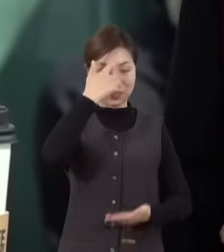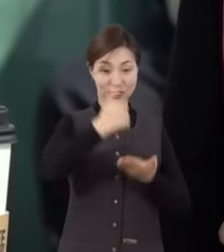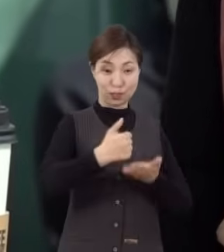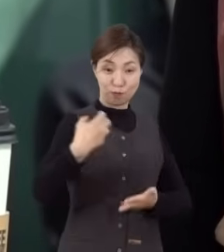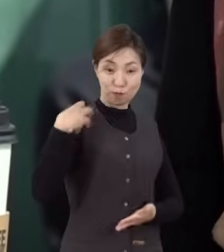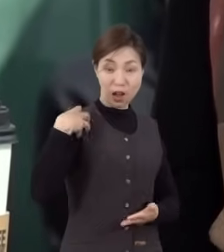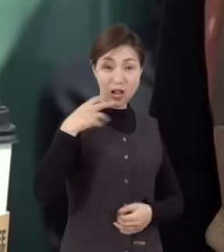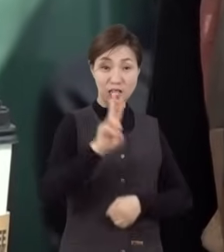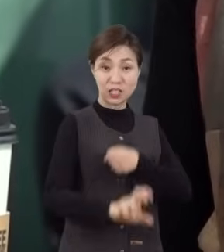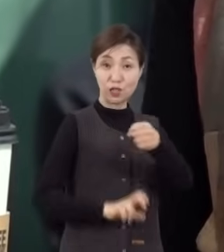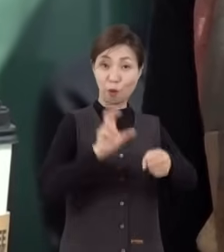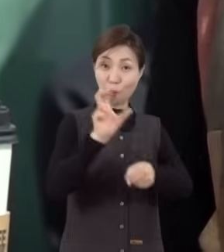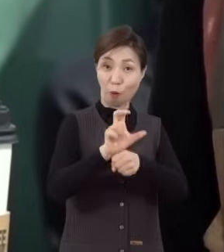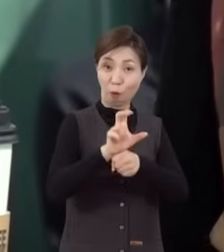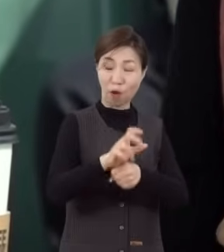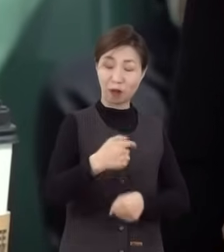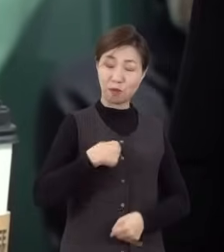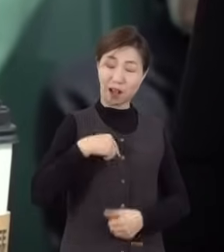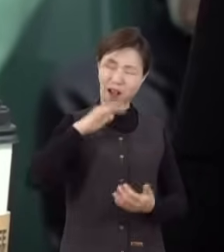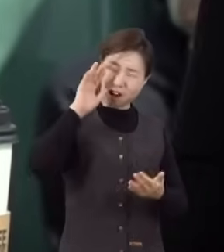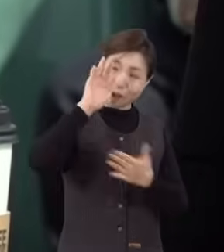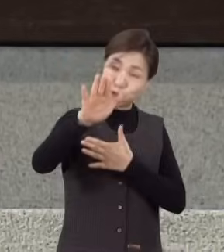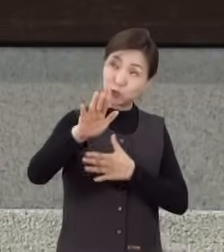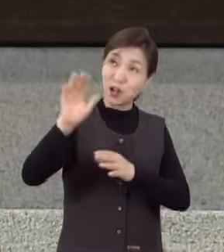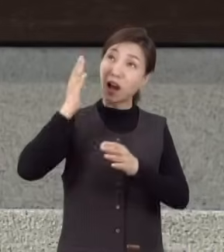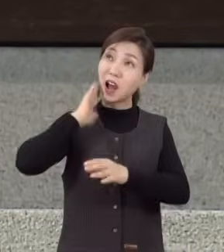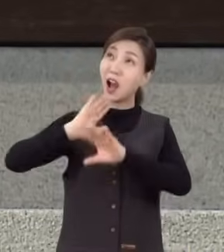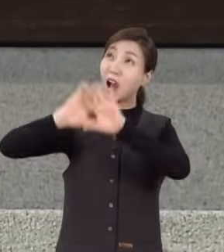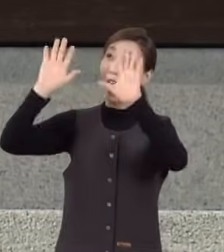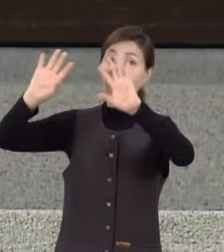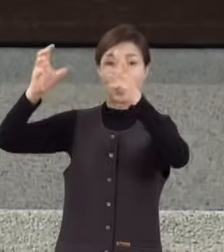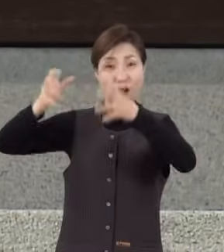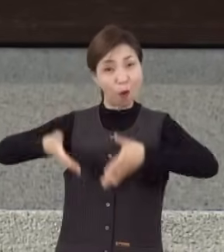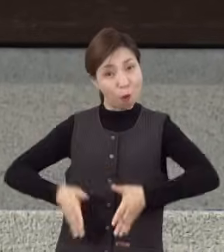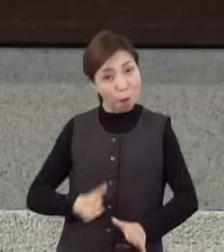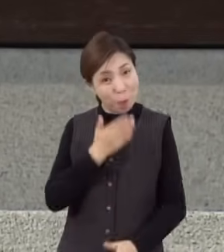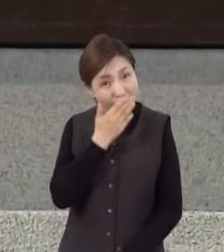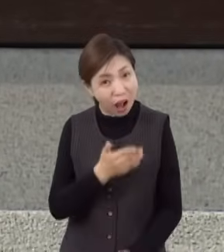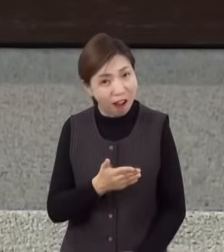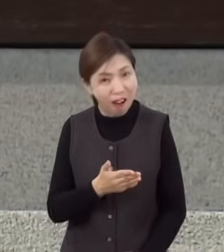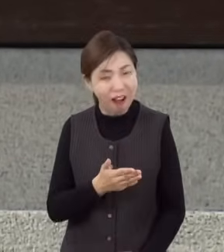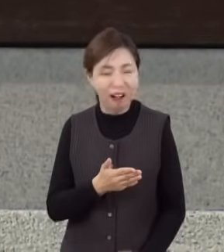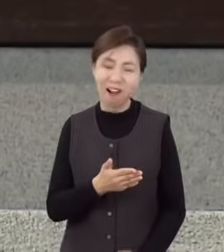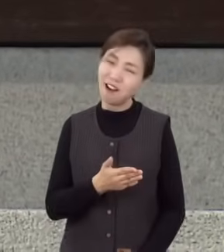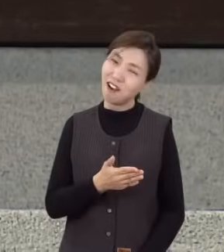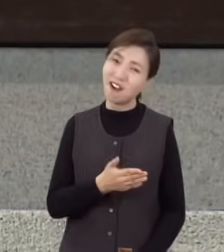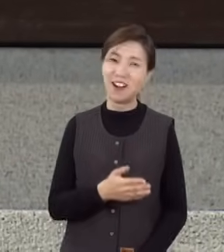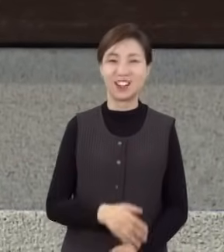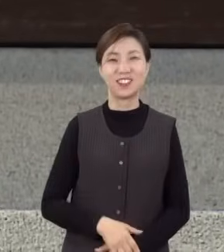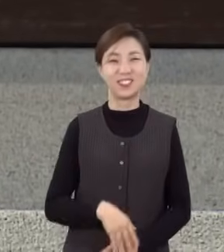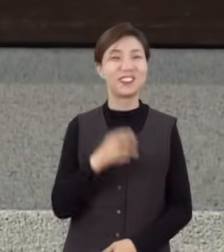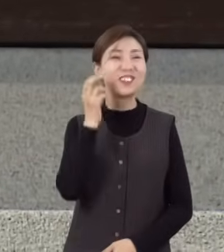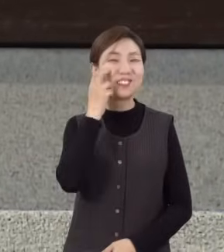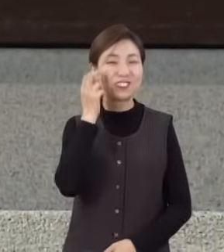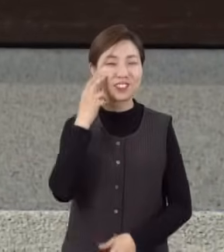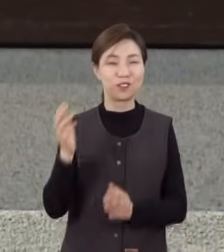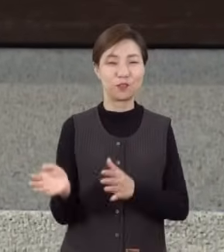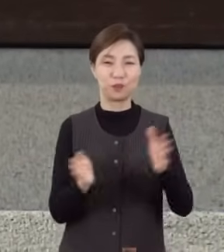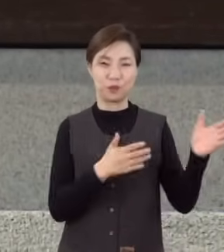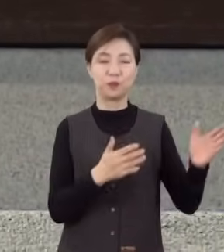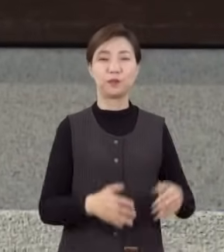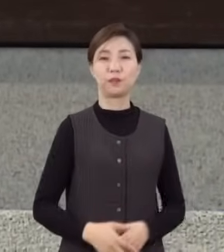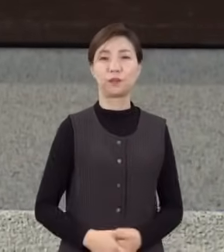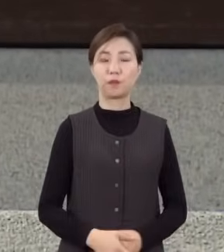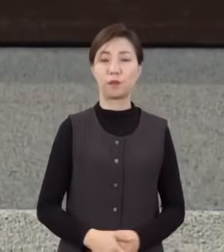야, 나는 저 하늘 꼭대기 태어나겠다, 야. 근데 경전에 나오는 말씀이에요. 부처님,